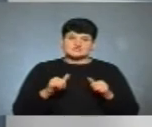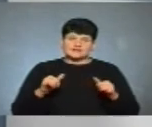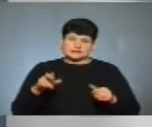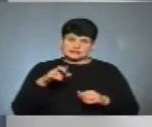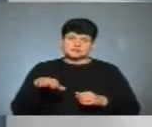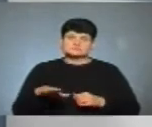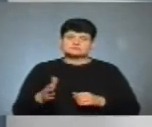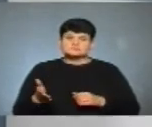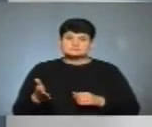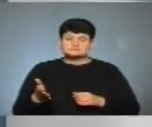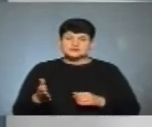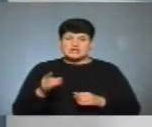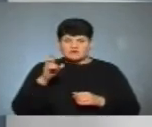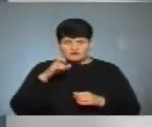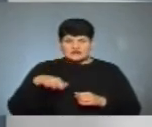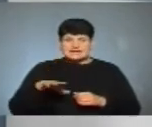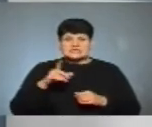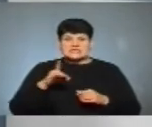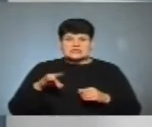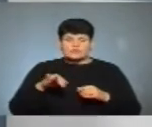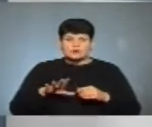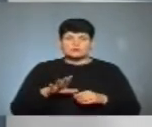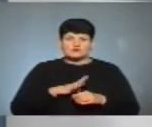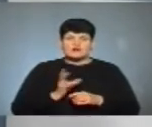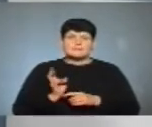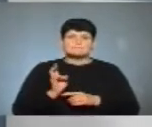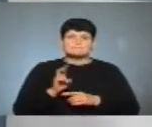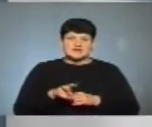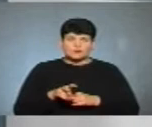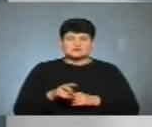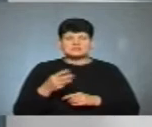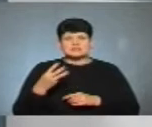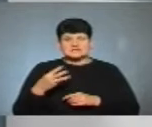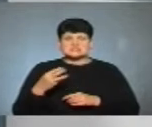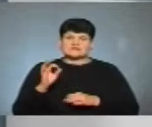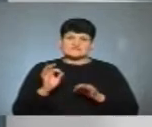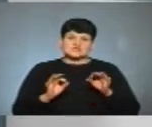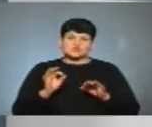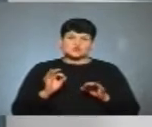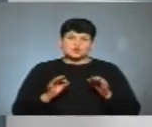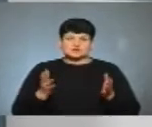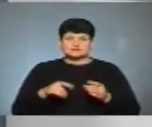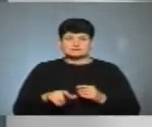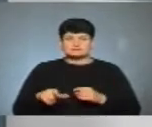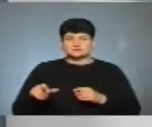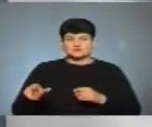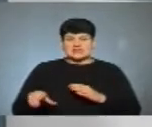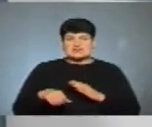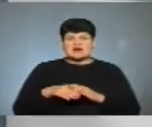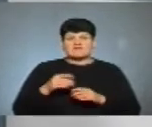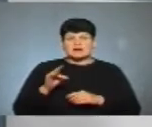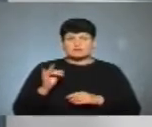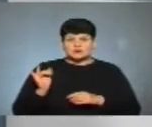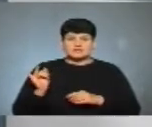Тобто в країнах Європи інколи приходить 30% мешканців на вибори,